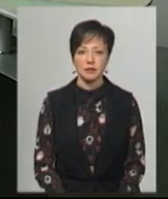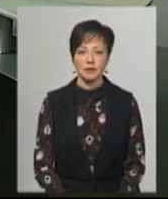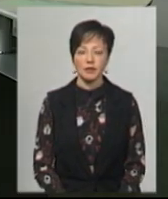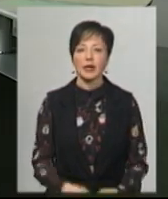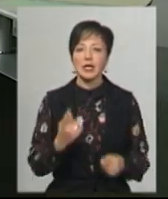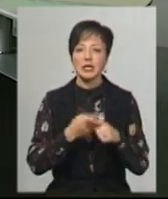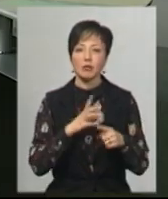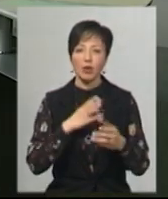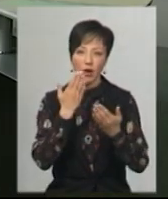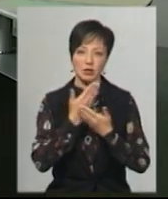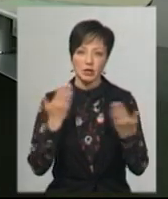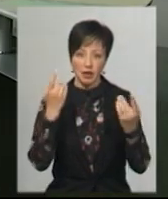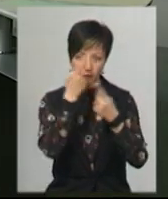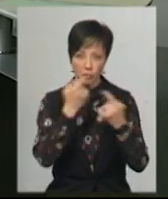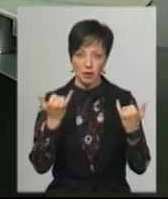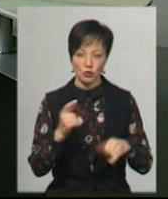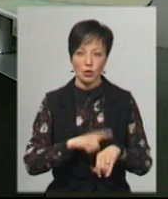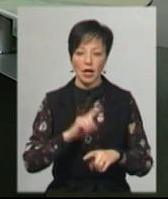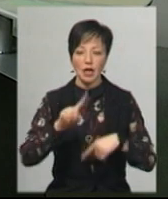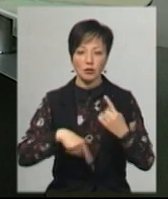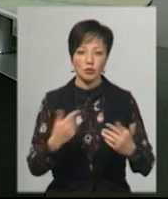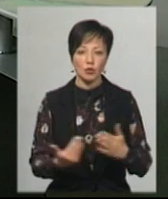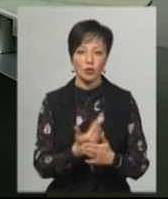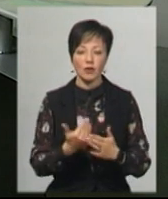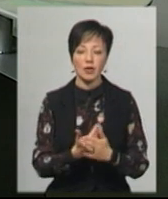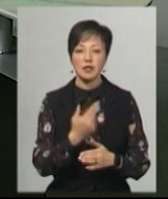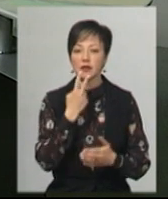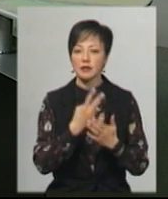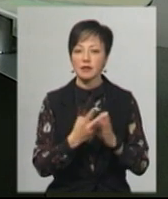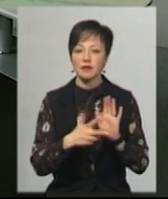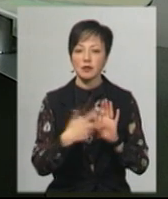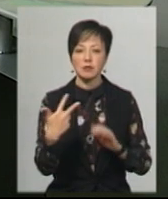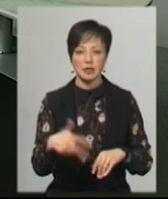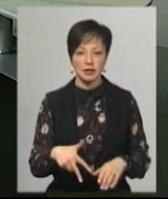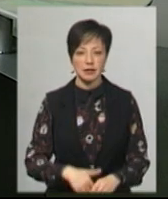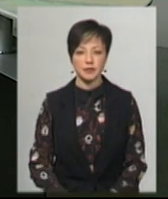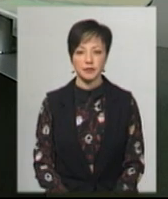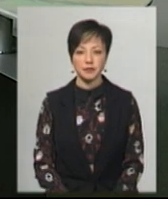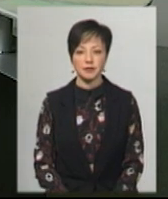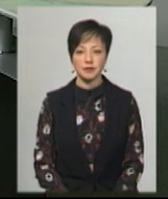Це була остання інформація на цю годину. Наступний випуск новин дивіться о 20:30.